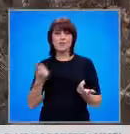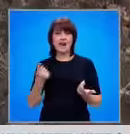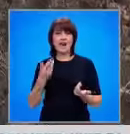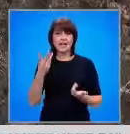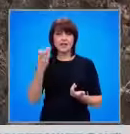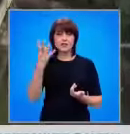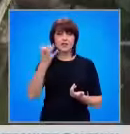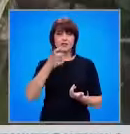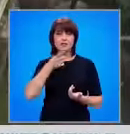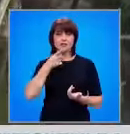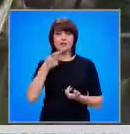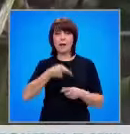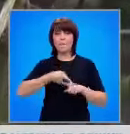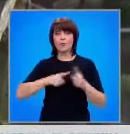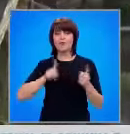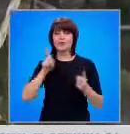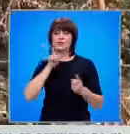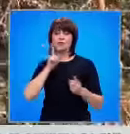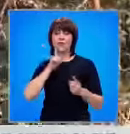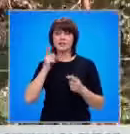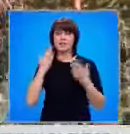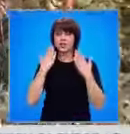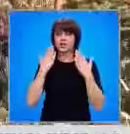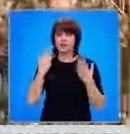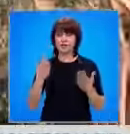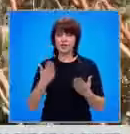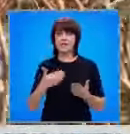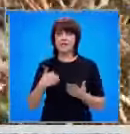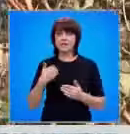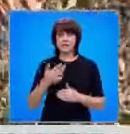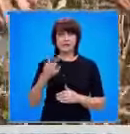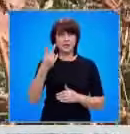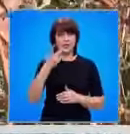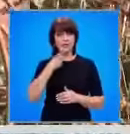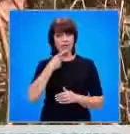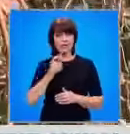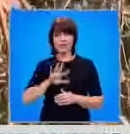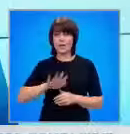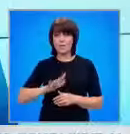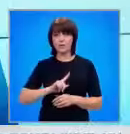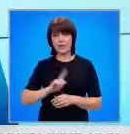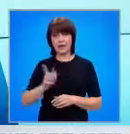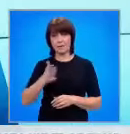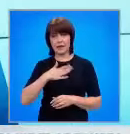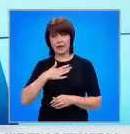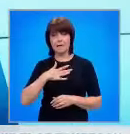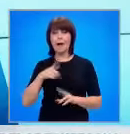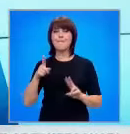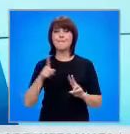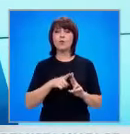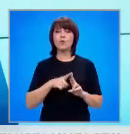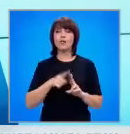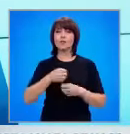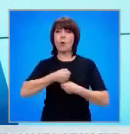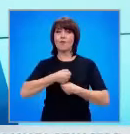живот. Заради унищожената продукция има вероятност следващите две години на пазара да няма поморийско вино. И добрата